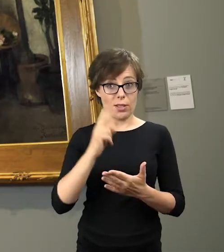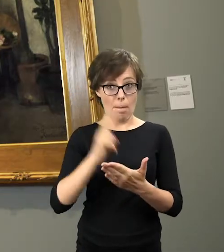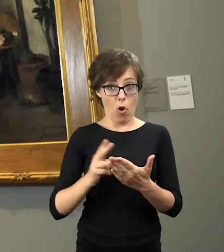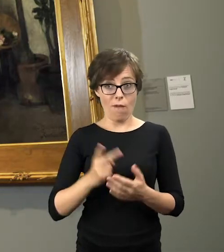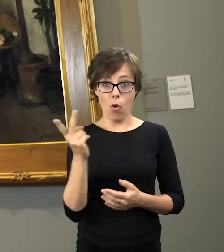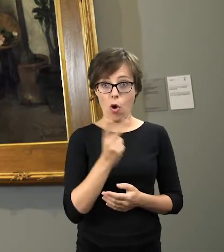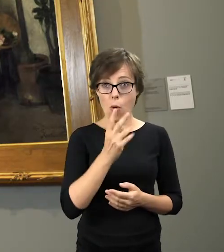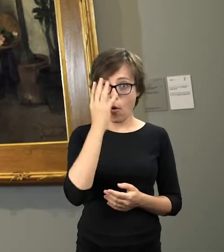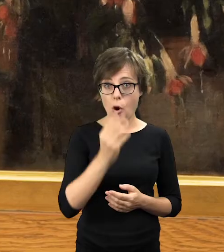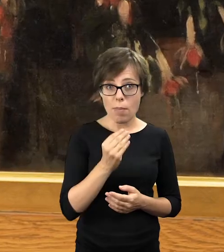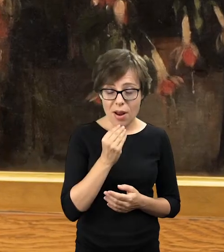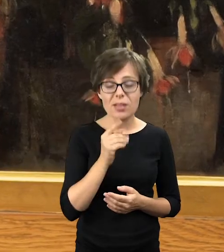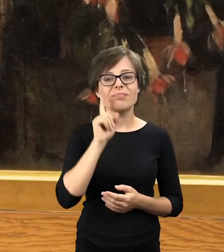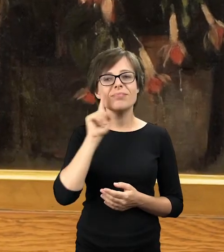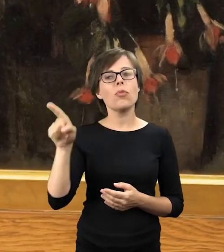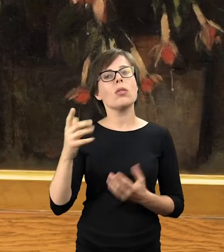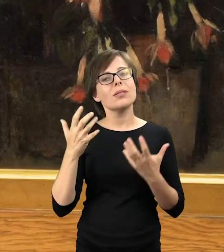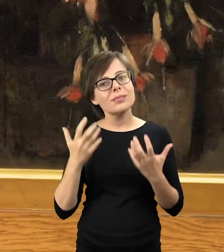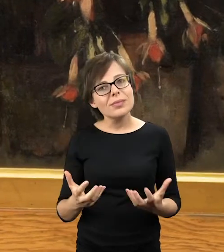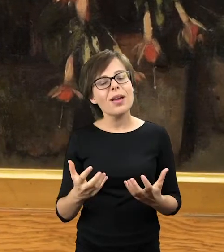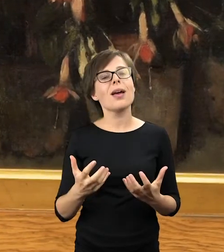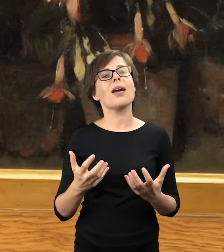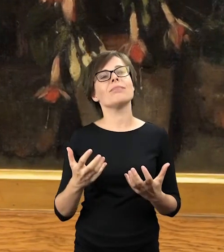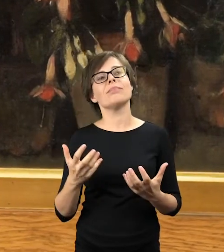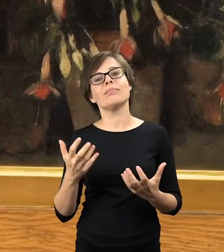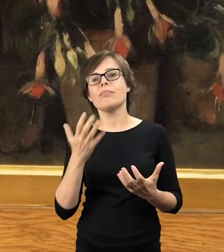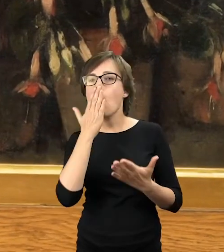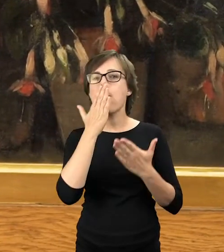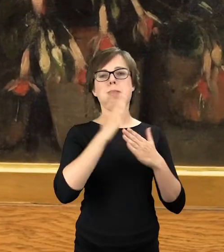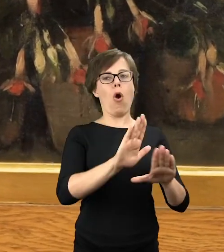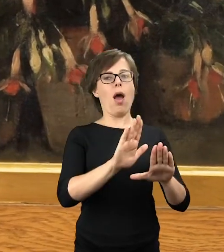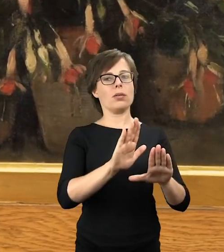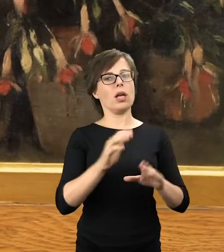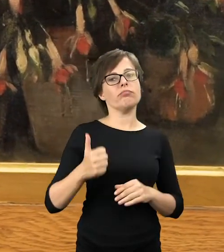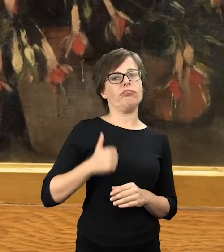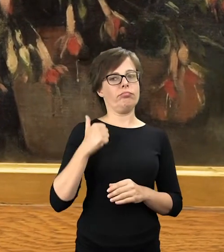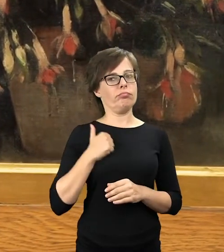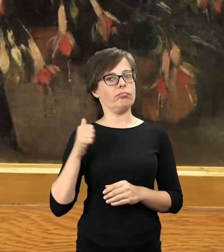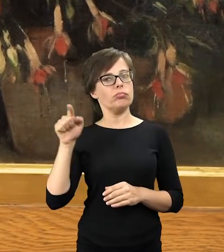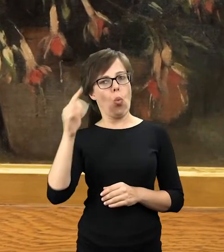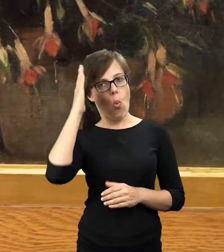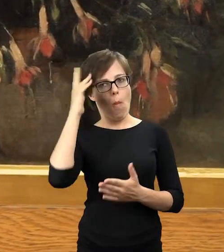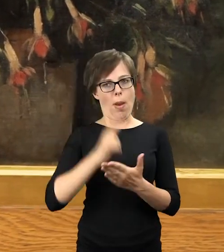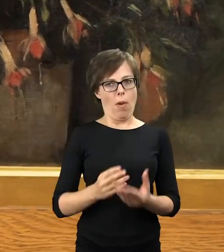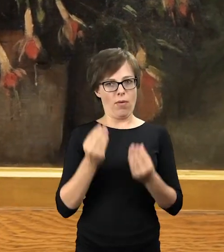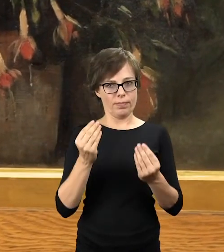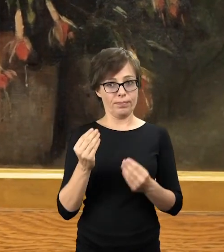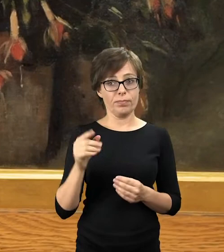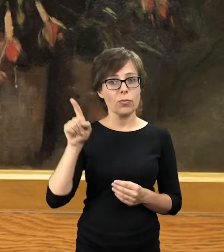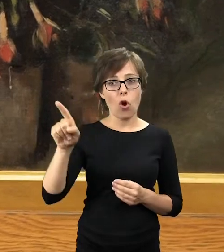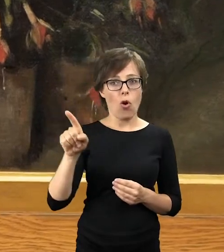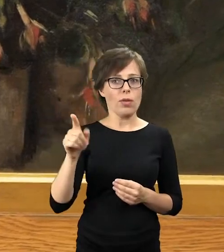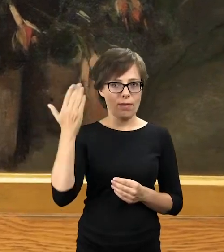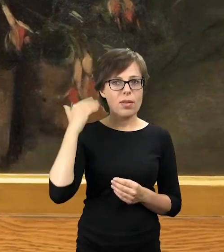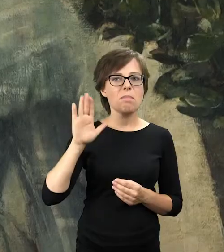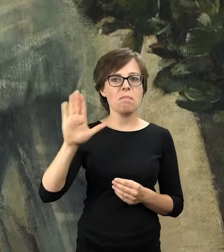miała ochotę, miała zamiar wskazać na swój wyjątkowy kunszt malarski. Zaledwie 25-letnia